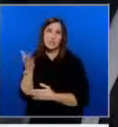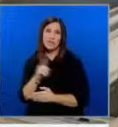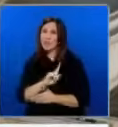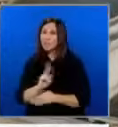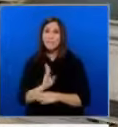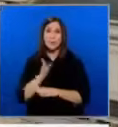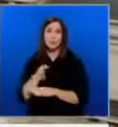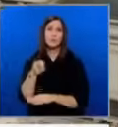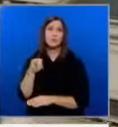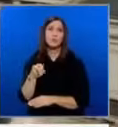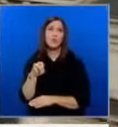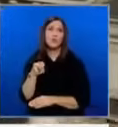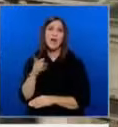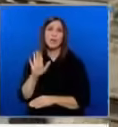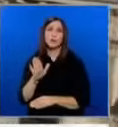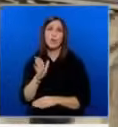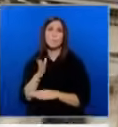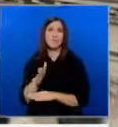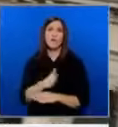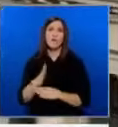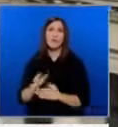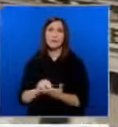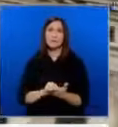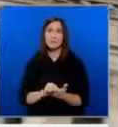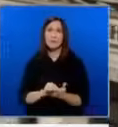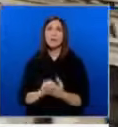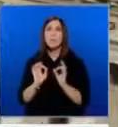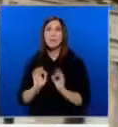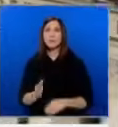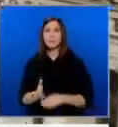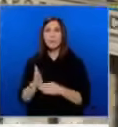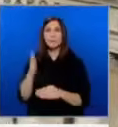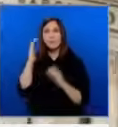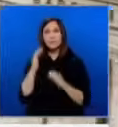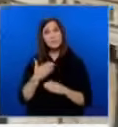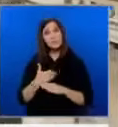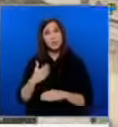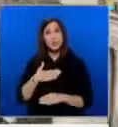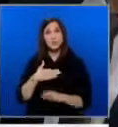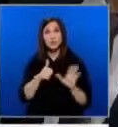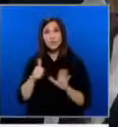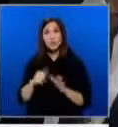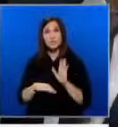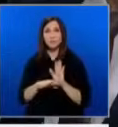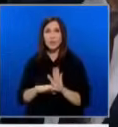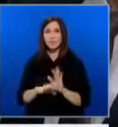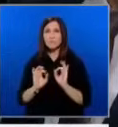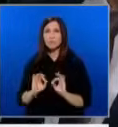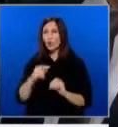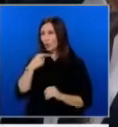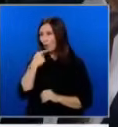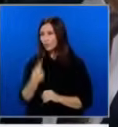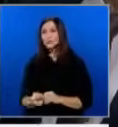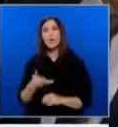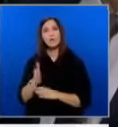са непреодолими. Това е тяхно право. В крайна сметка за момента за подкрепа на правителство все още има 66 депутата и от момента отговорността отива